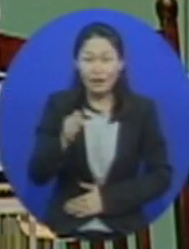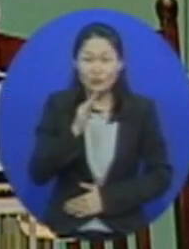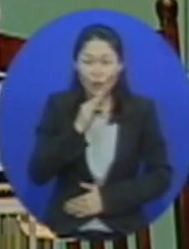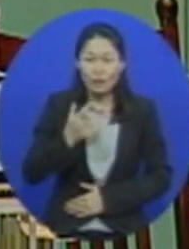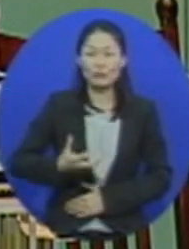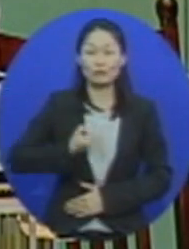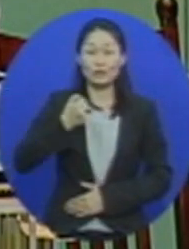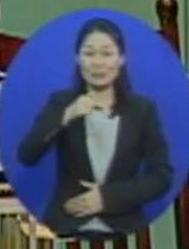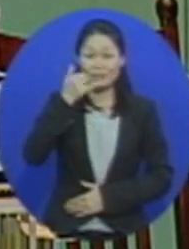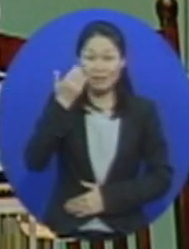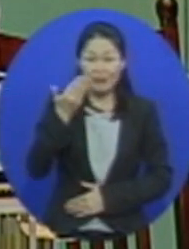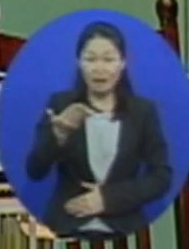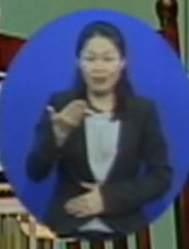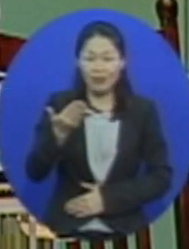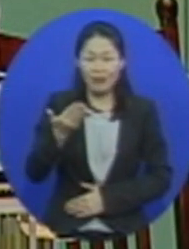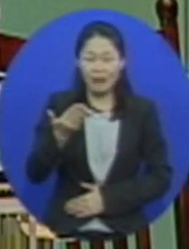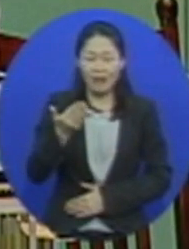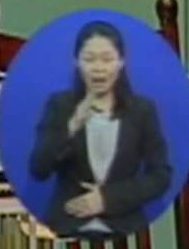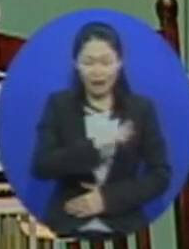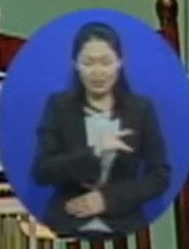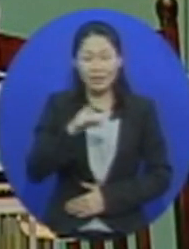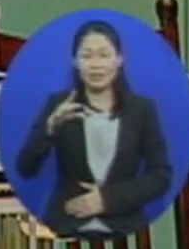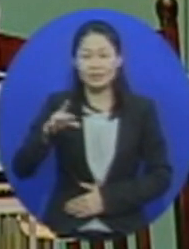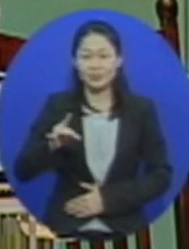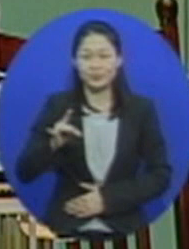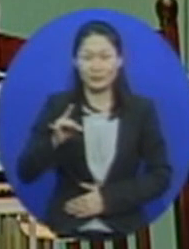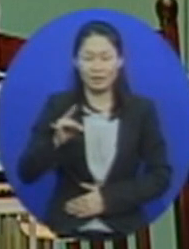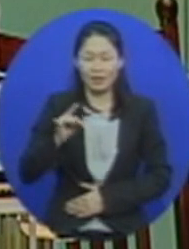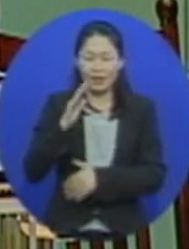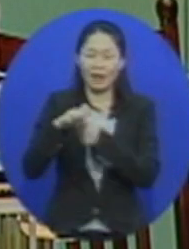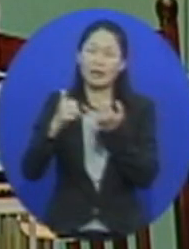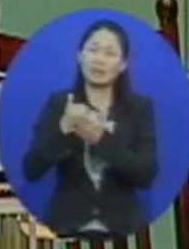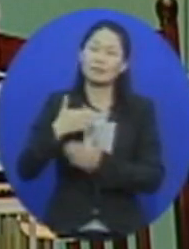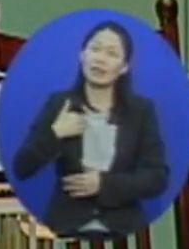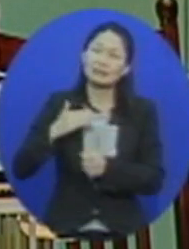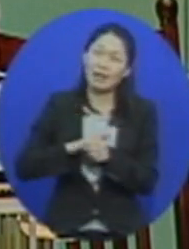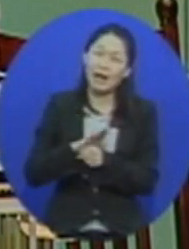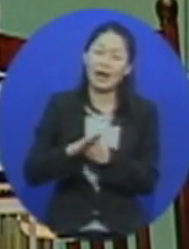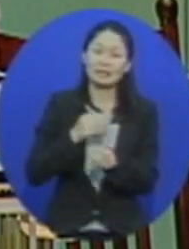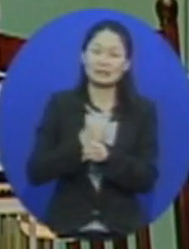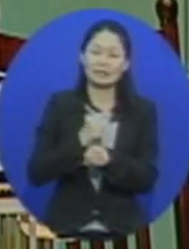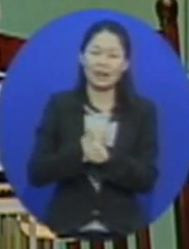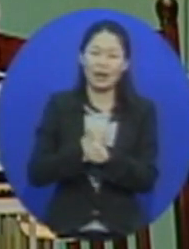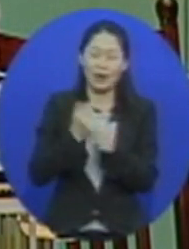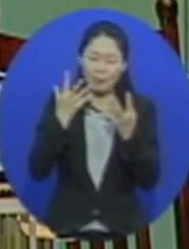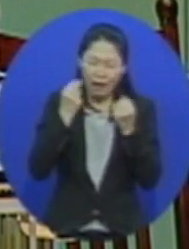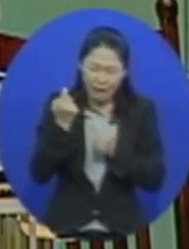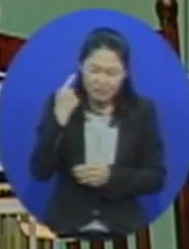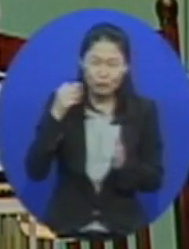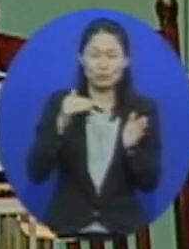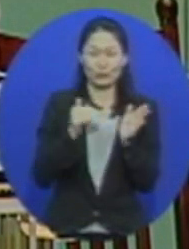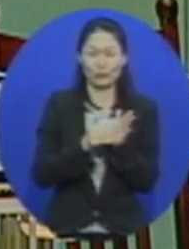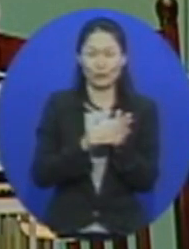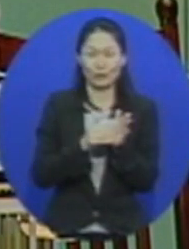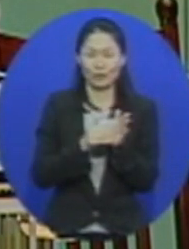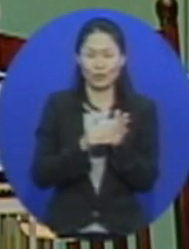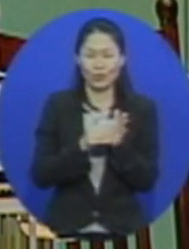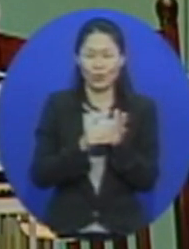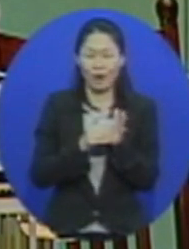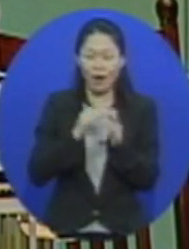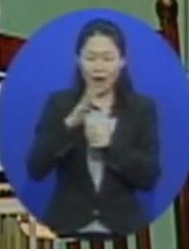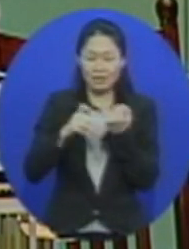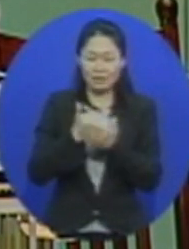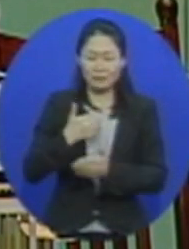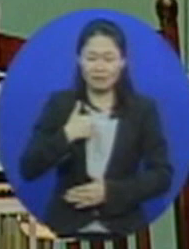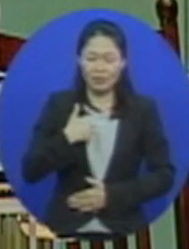누리 십니까 이따금 하나님 나 사랑하신다 수도없이 들었죠 하나님이나 사랑